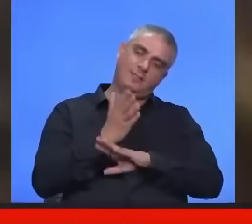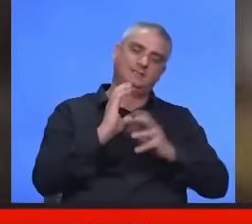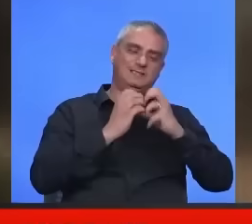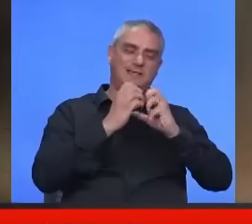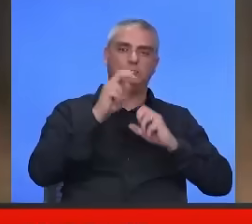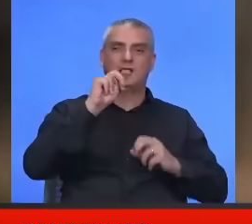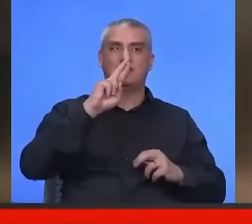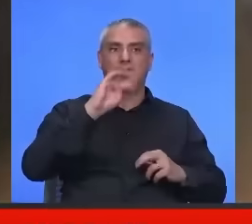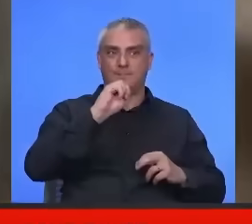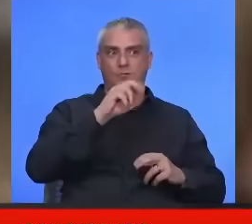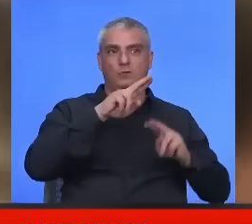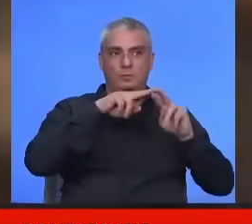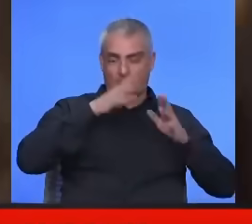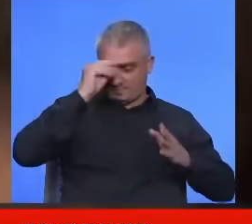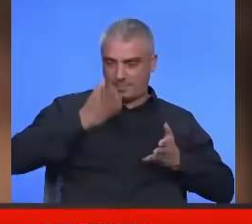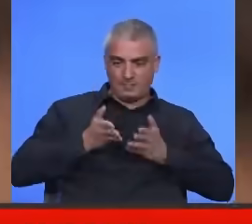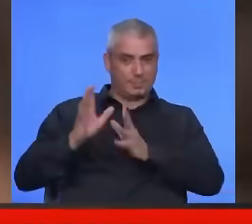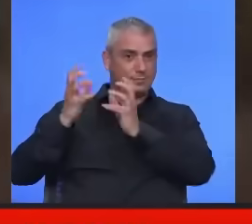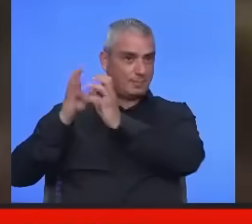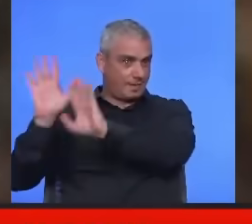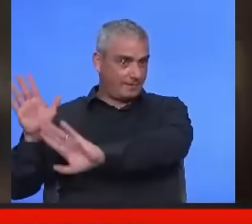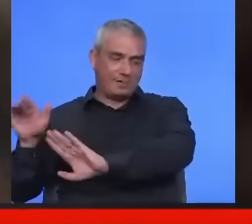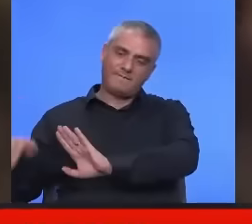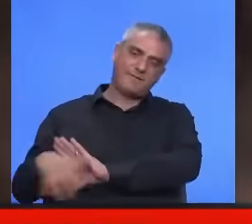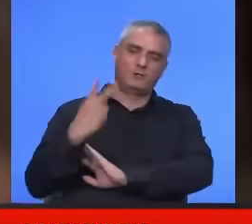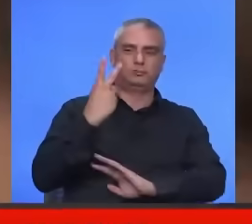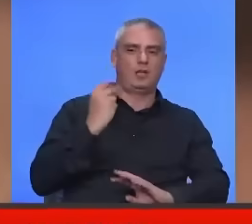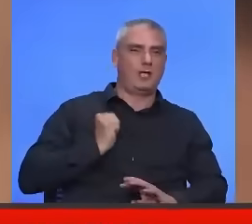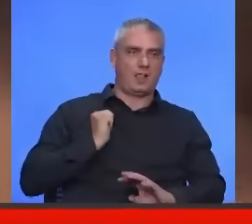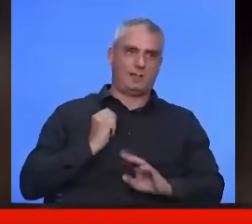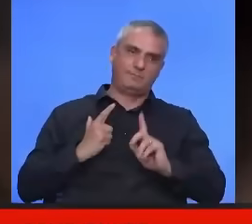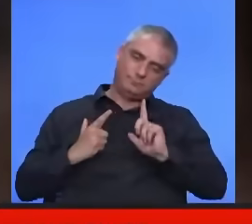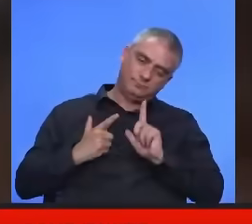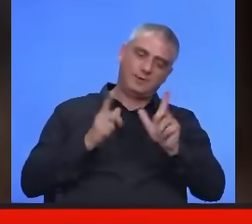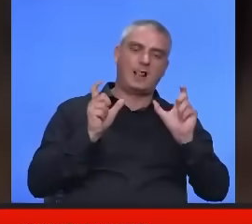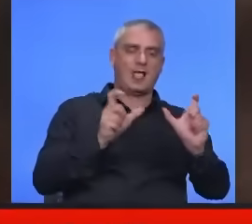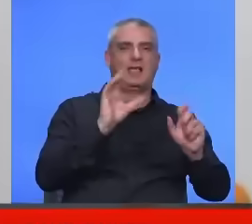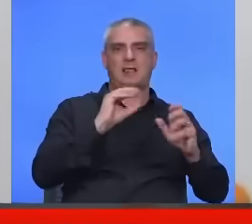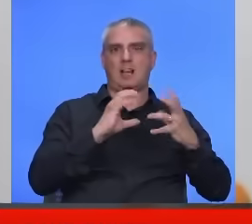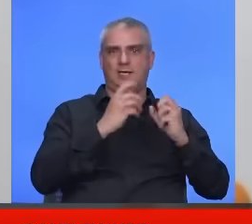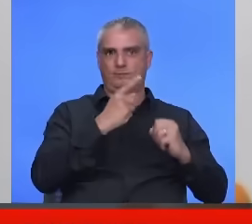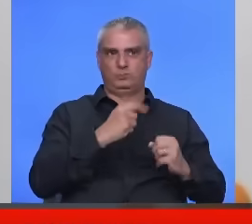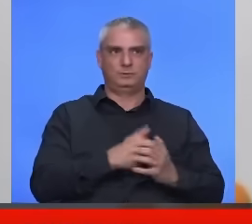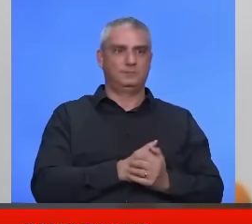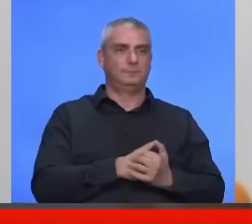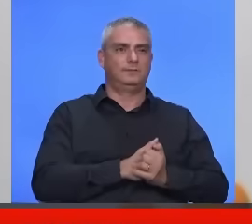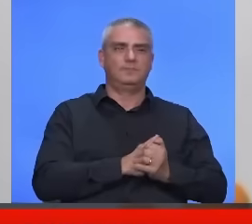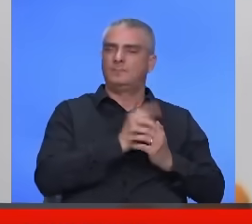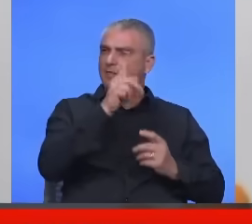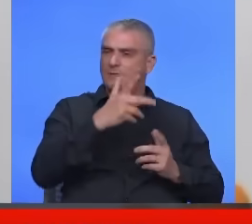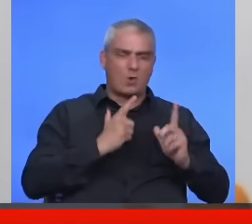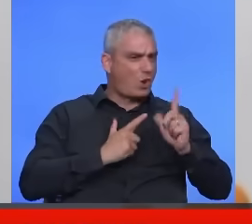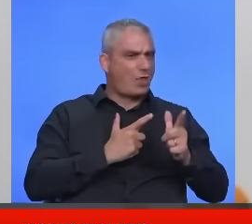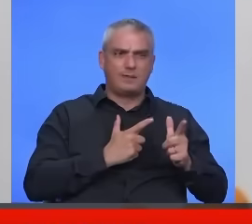הסמוך. הוא השאיר את בנו בחפק ויצא עם שני חייליו להגן על הקיבוץ. מדובר בלוחם